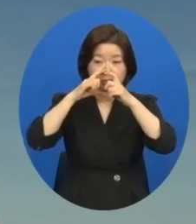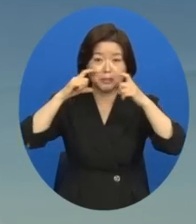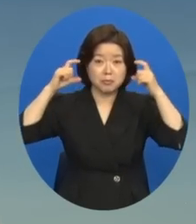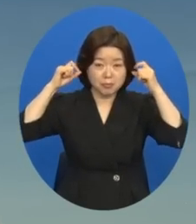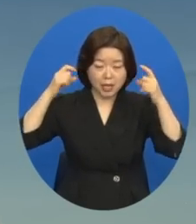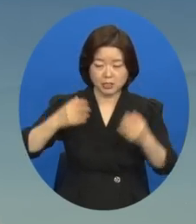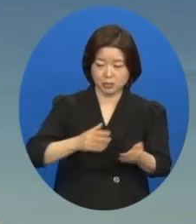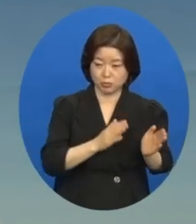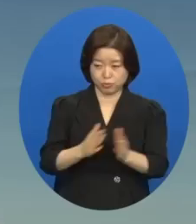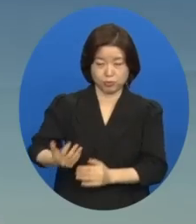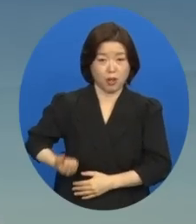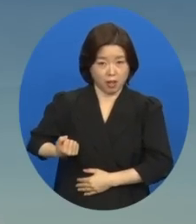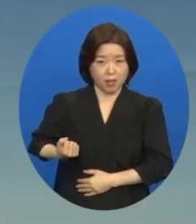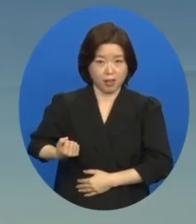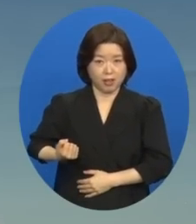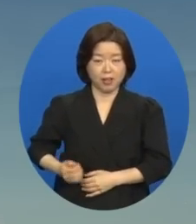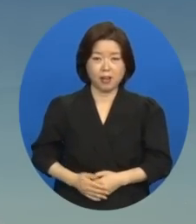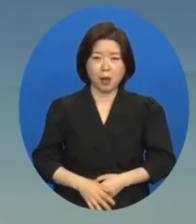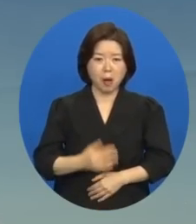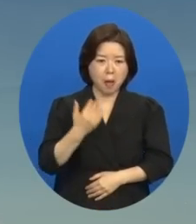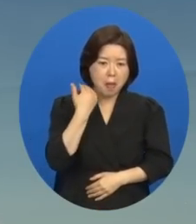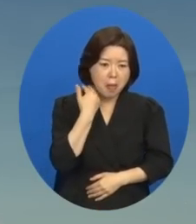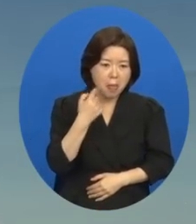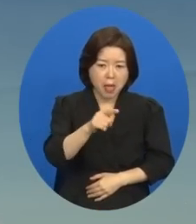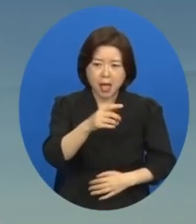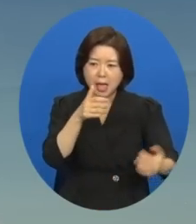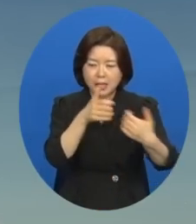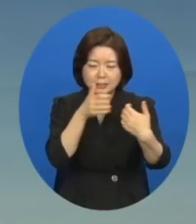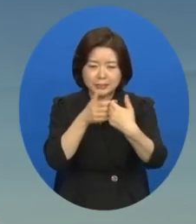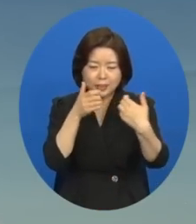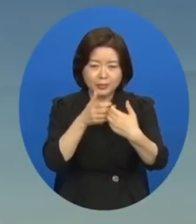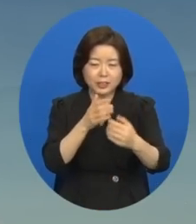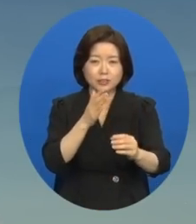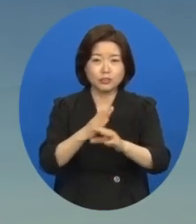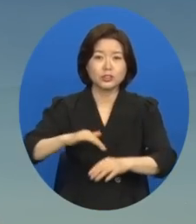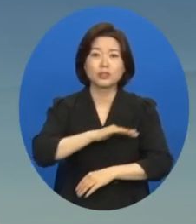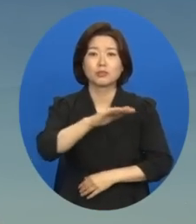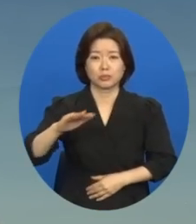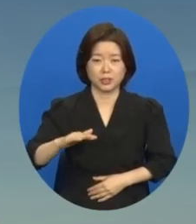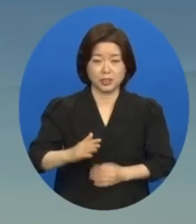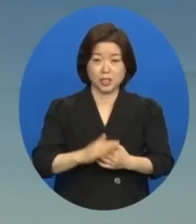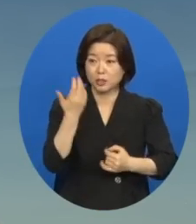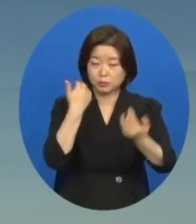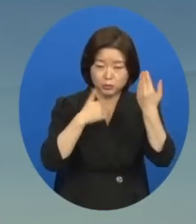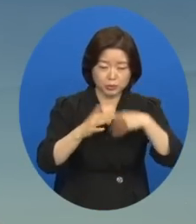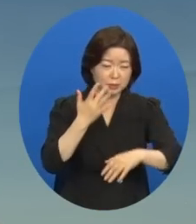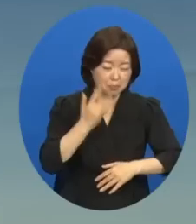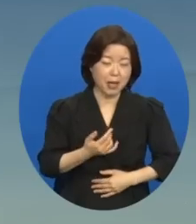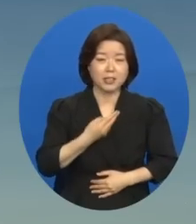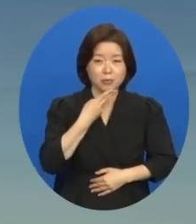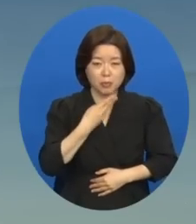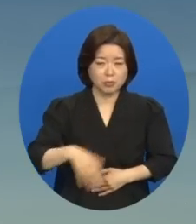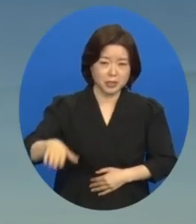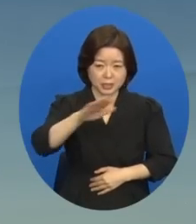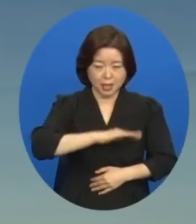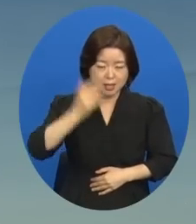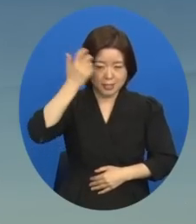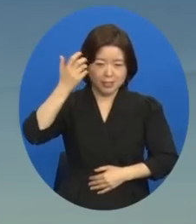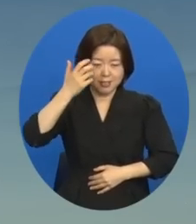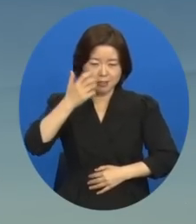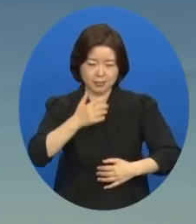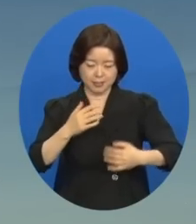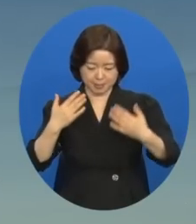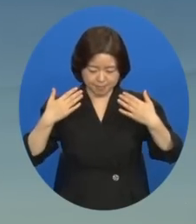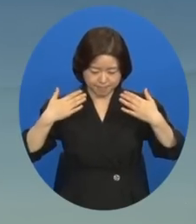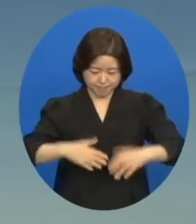것처럼 이 보이지 않는 전쟁을 치르는 우리들은 누구든지 예외 없이 영적인 무장을 해야